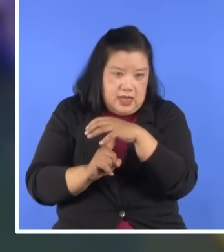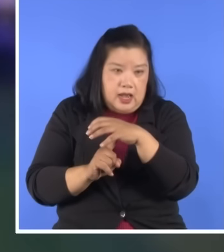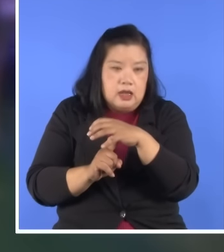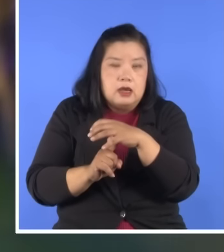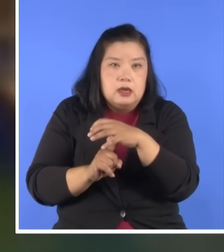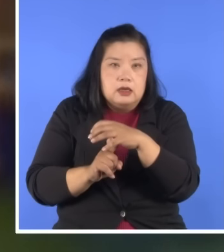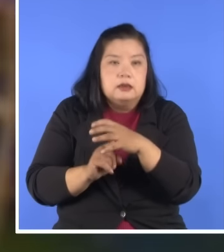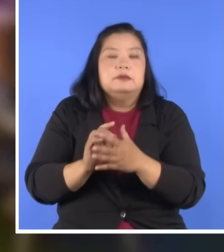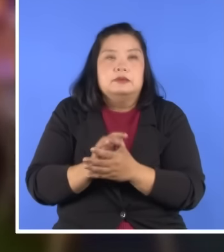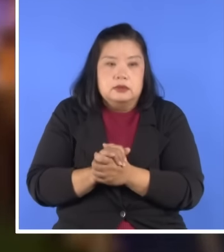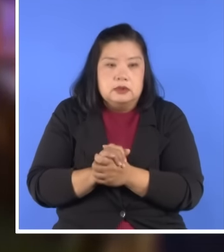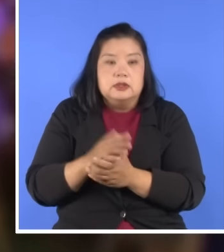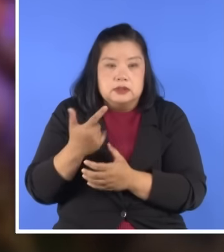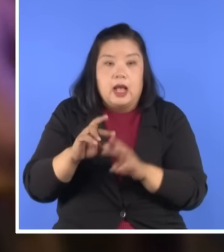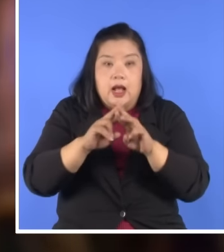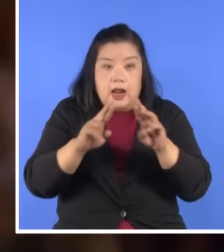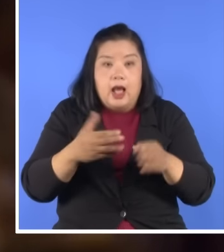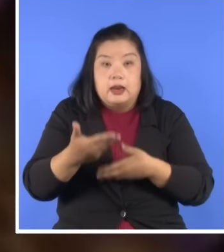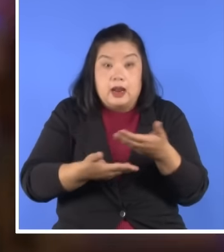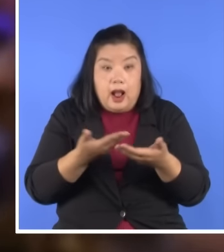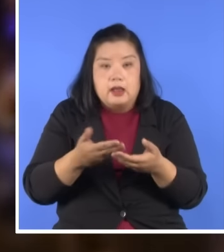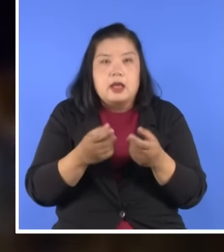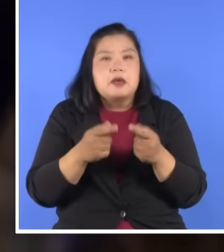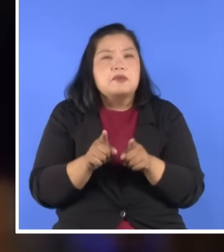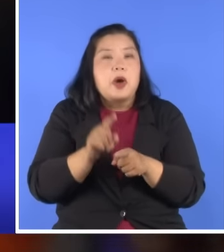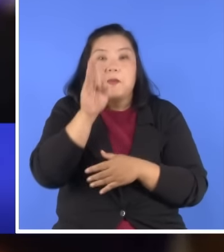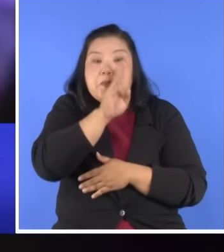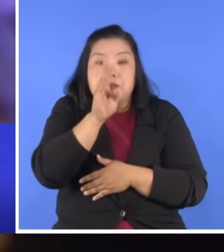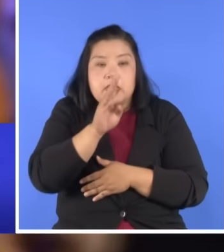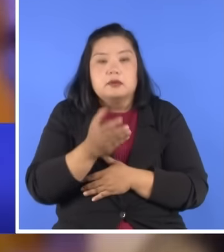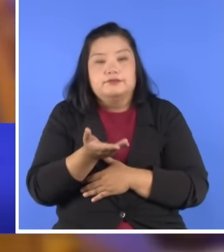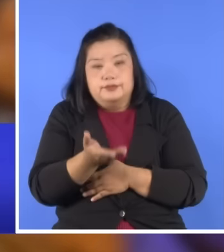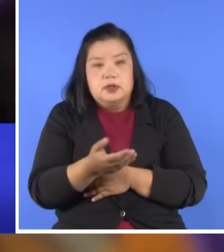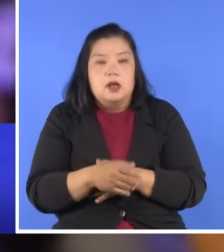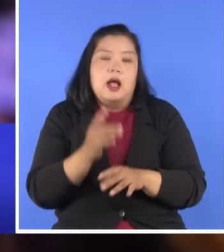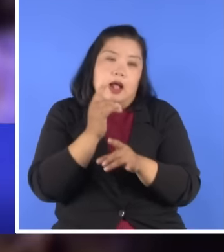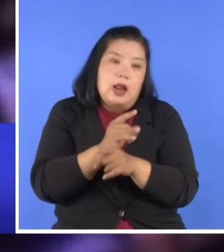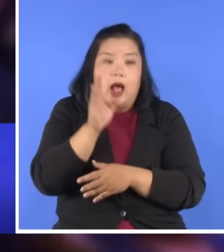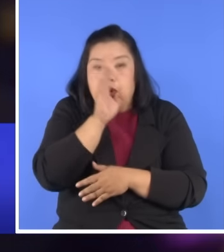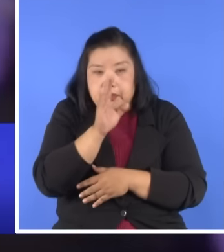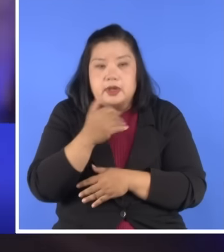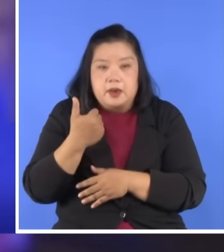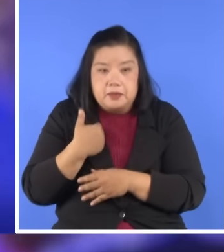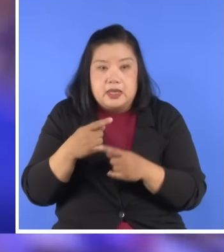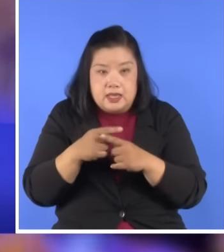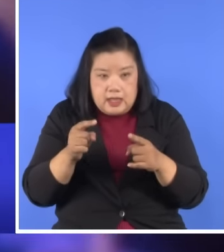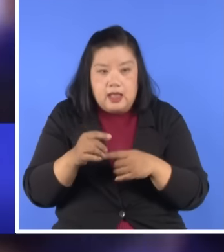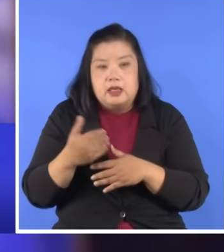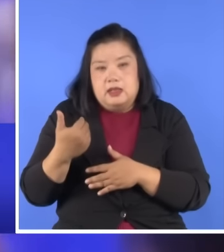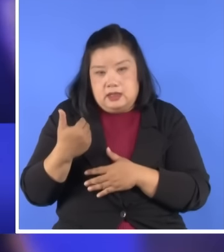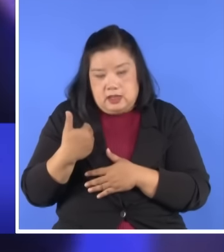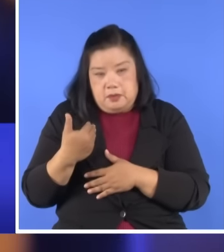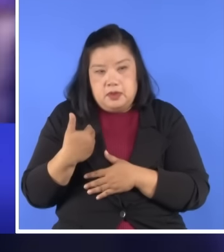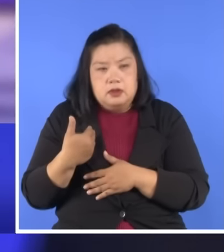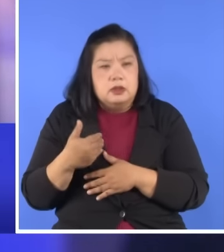จังหวัดชลบุรีบาเบียร์แห่งนี้เนี่ยเา้าก็ขายเบียร์ขายเหล้าอะไรไปด้วยแล้วก็แฝงลูกโป่งแก๊ส